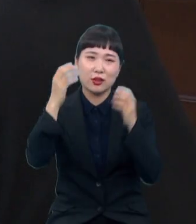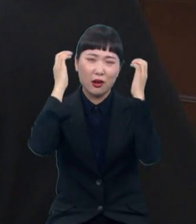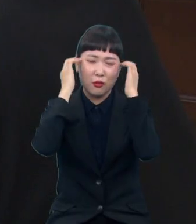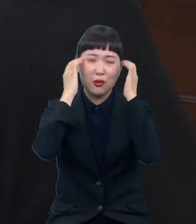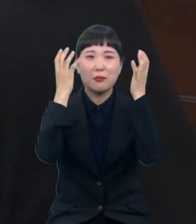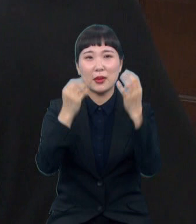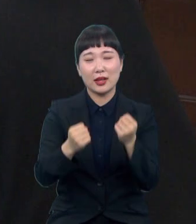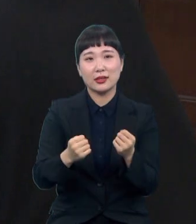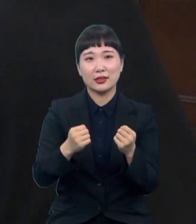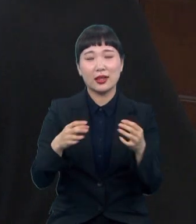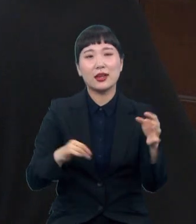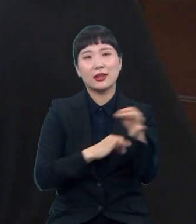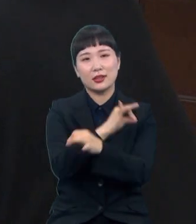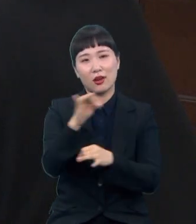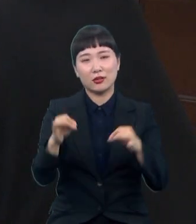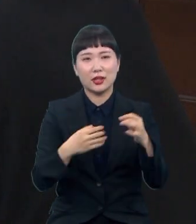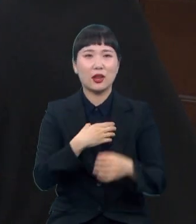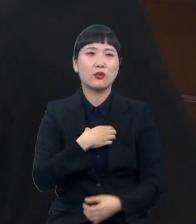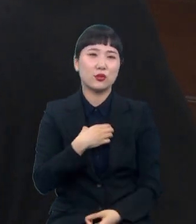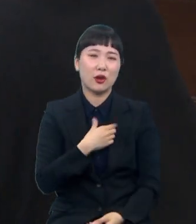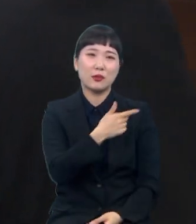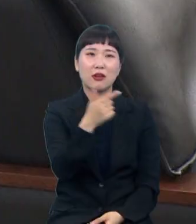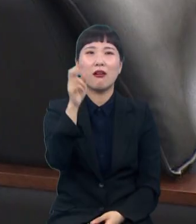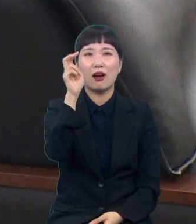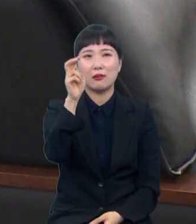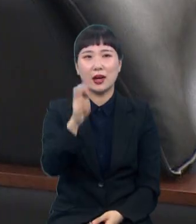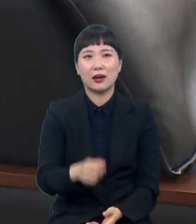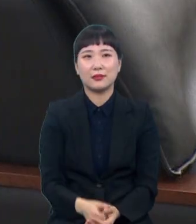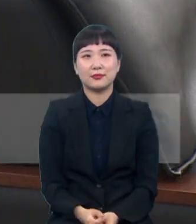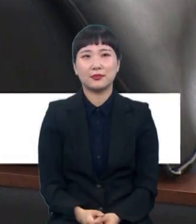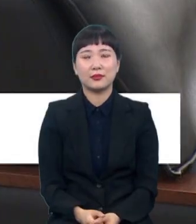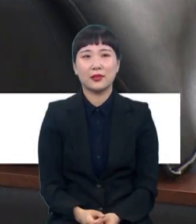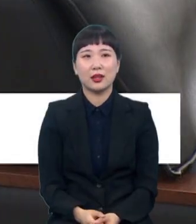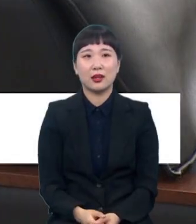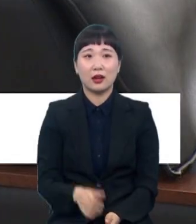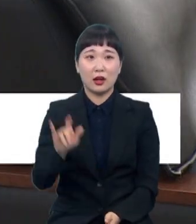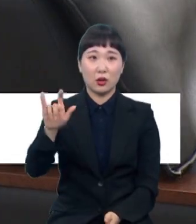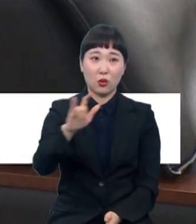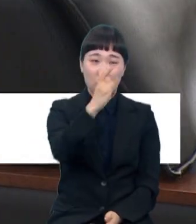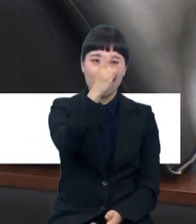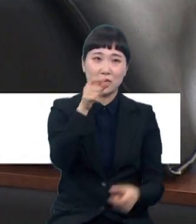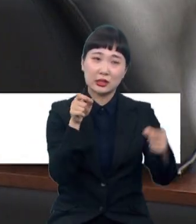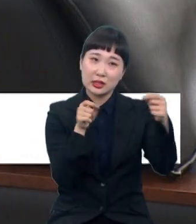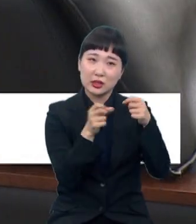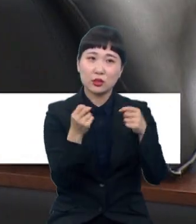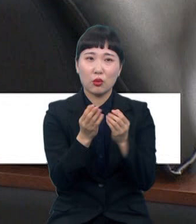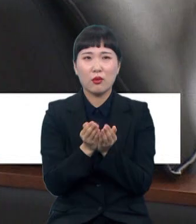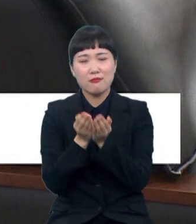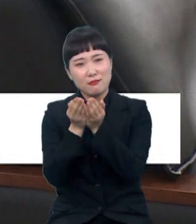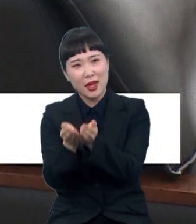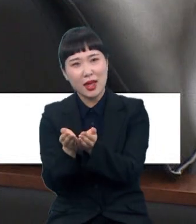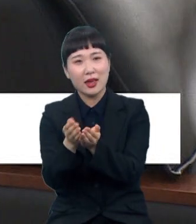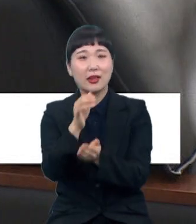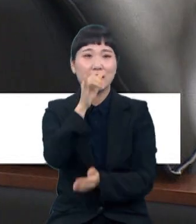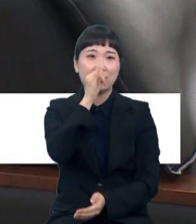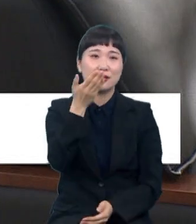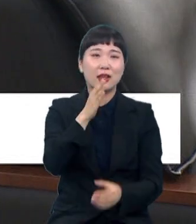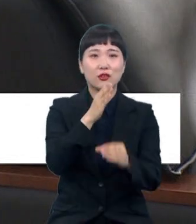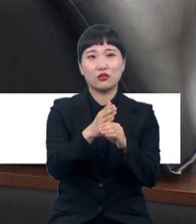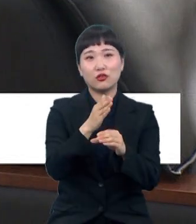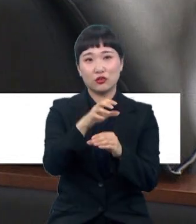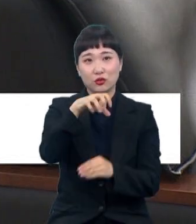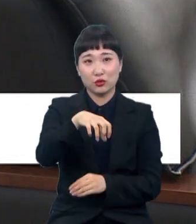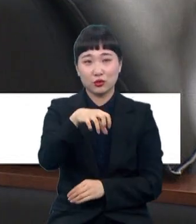구민들의 경제적 위기를 꼽았습니다. 공항과 항만이 있는 우리 중구가 코로나19로 인한